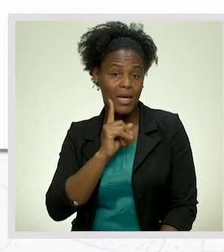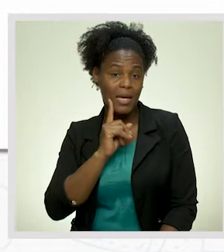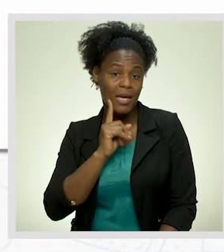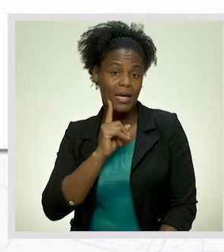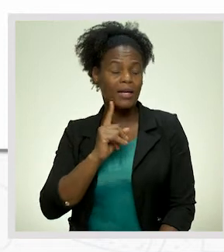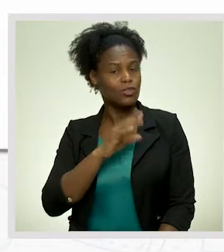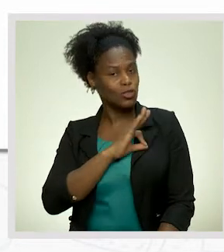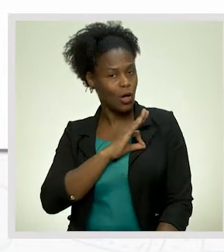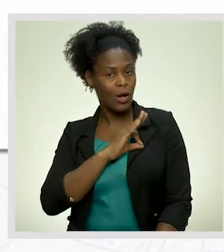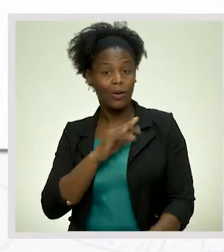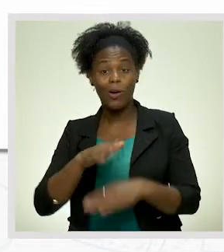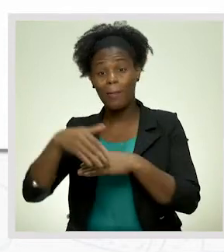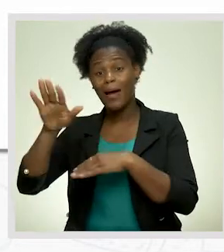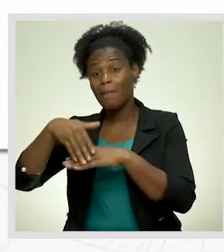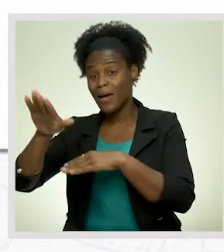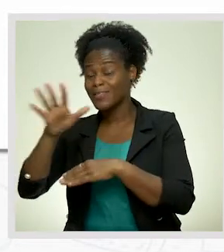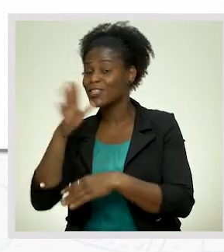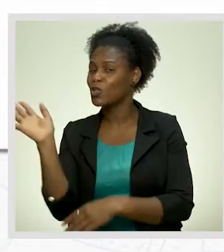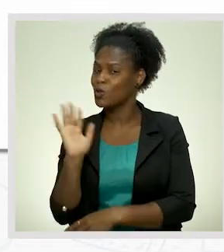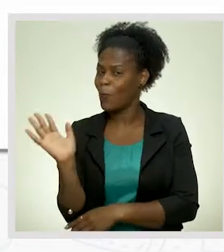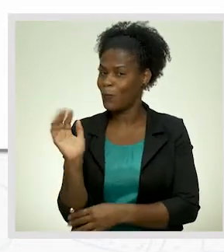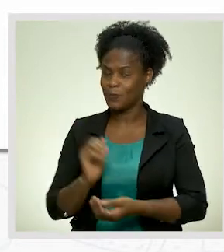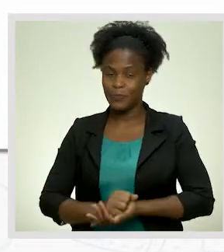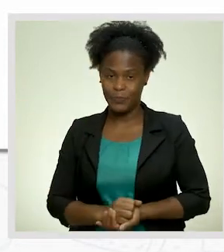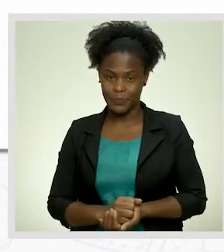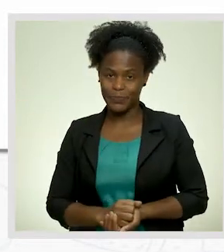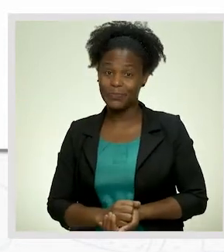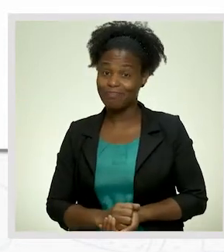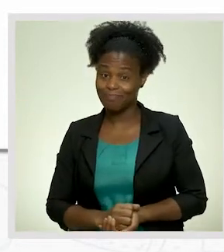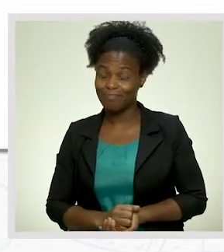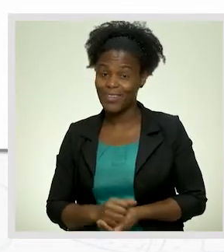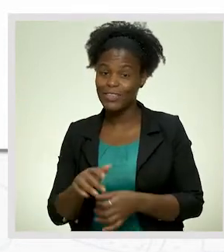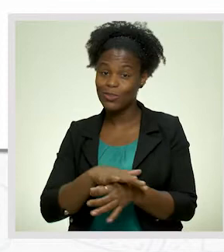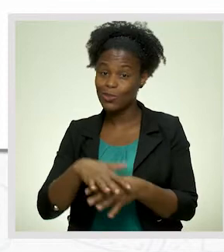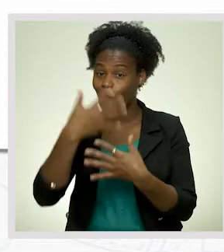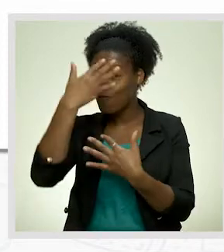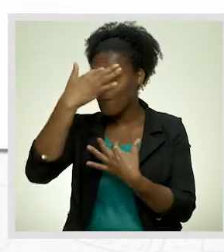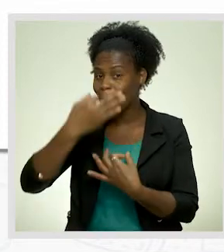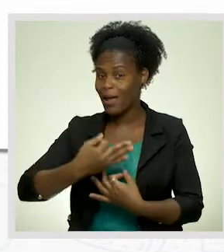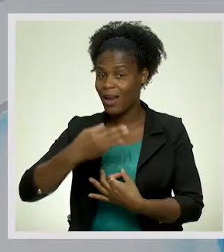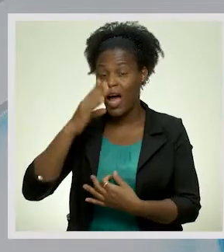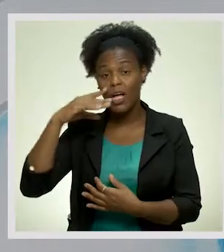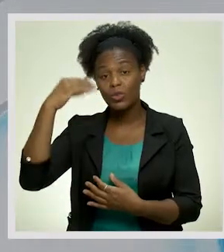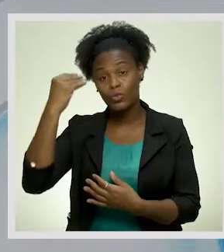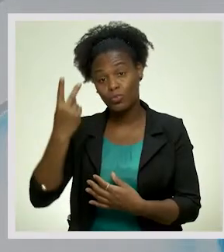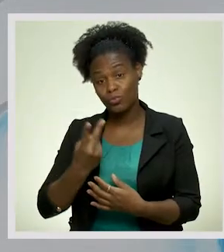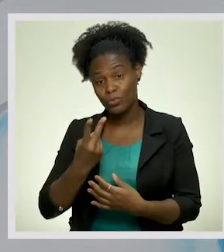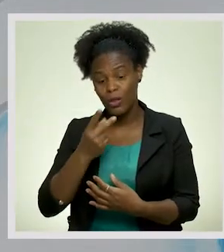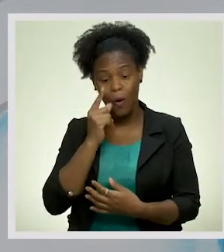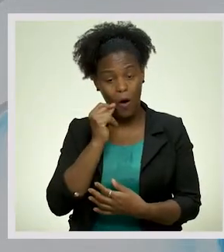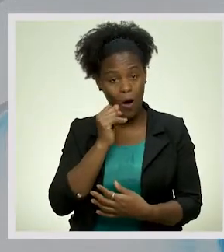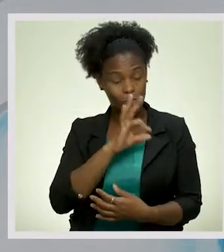pour prendre congé. Très bien. C'est situation formelle. On a